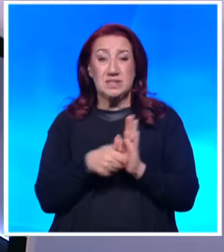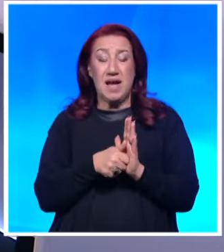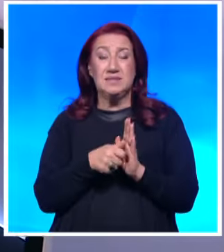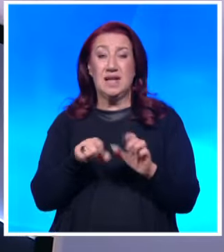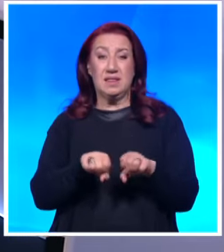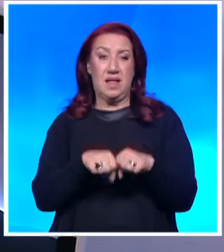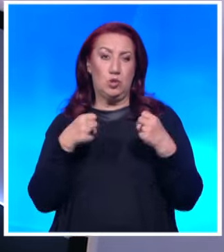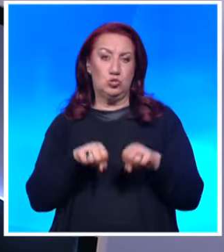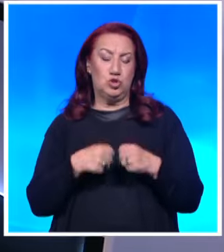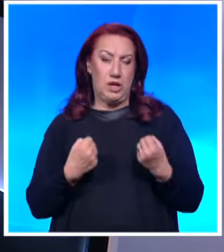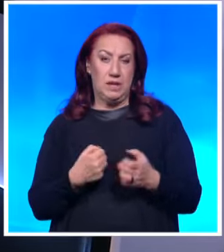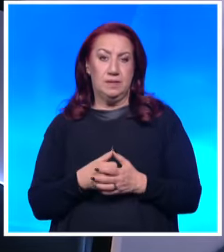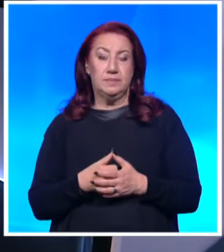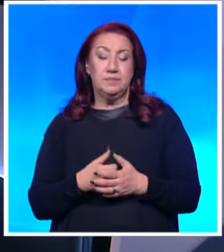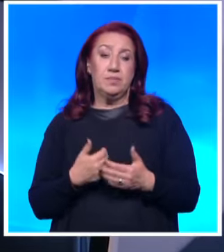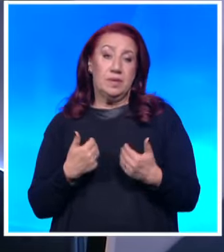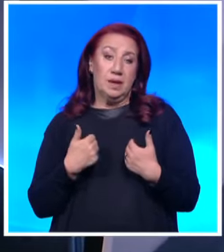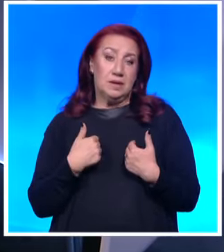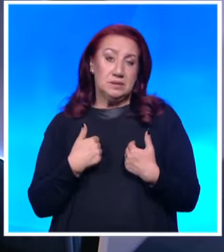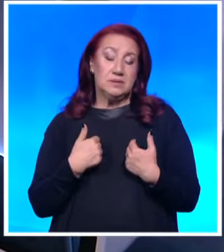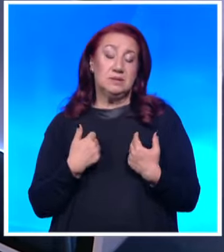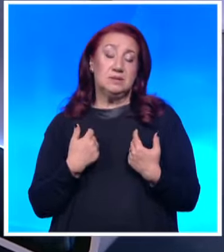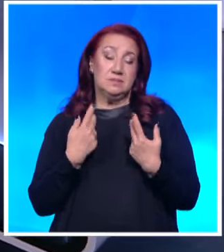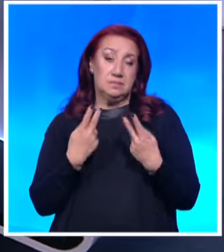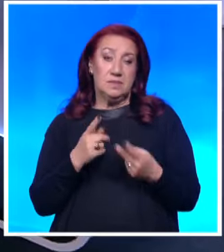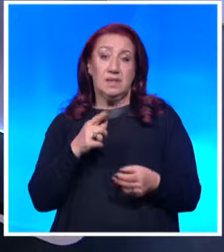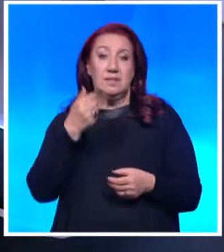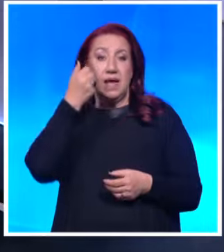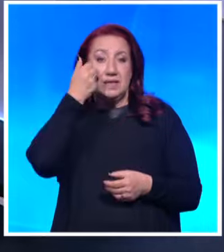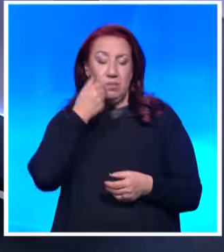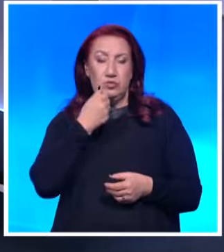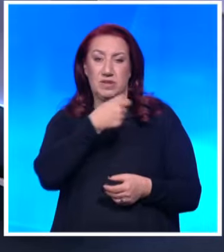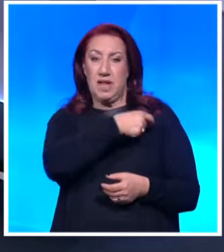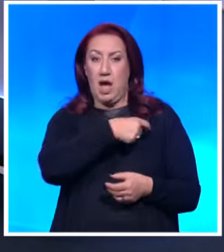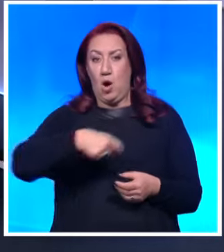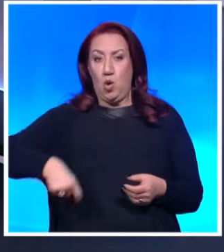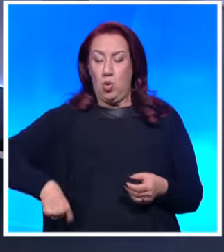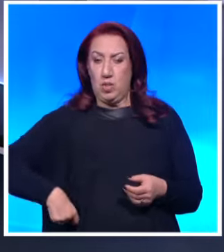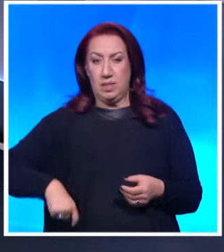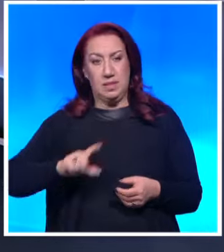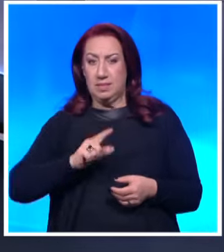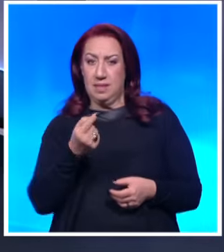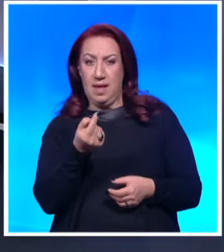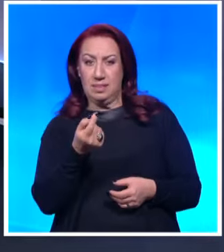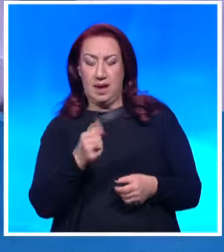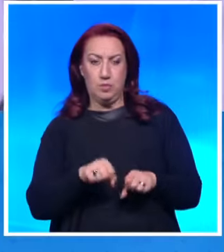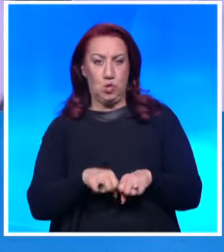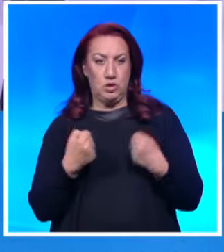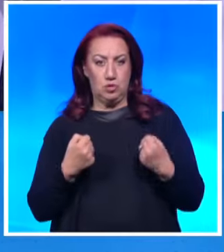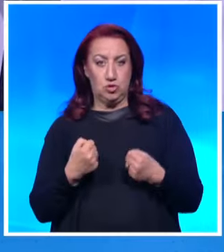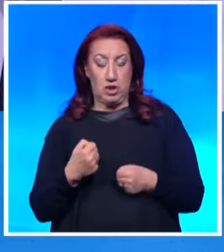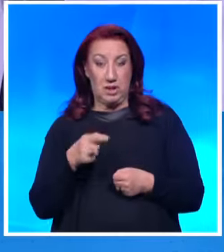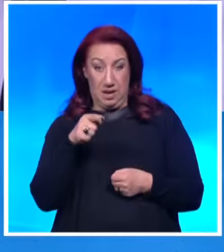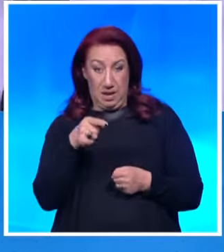Ами лично за мен категорично мога да кажа, че не използването на обезопасителен колан не е маловажно нарушение, затова е предвидено да се отнемат